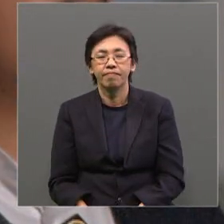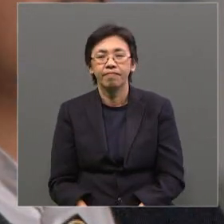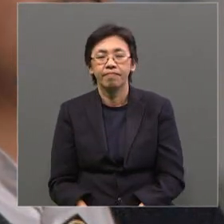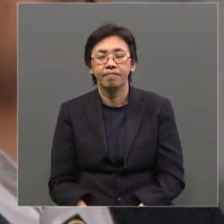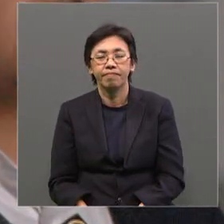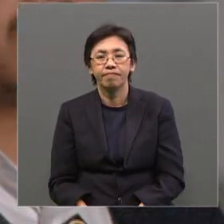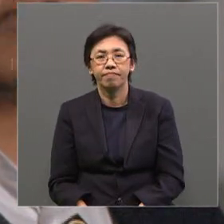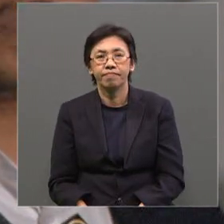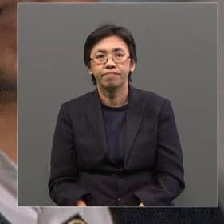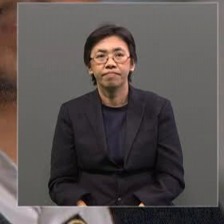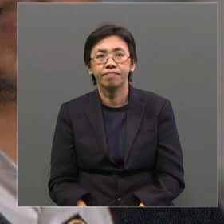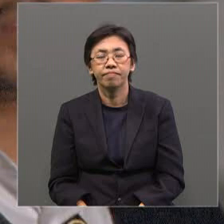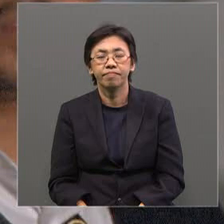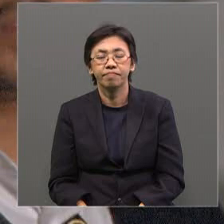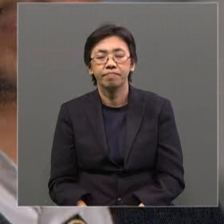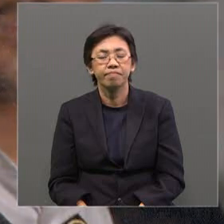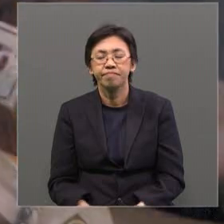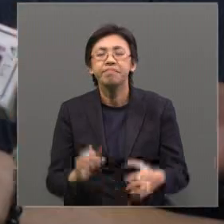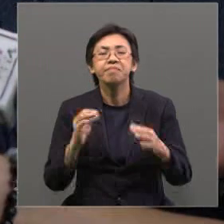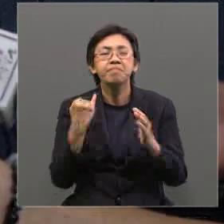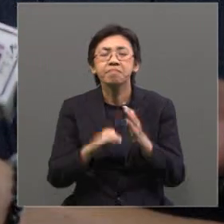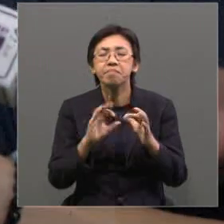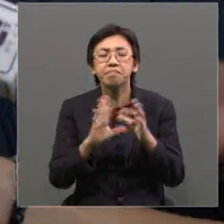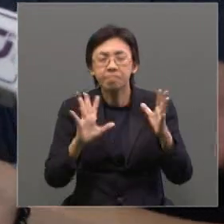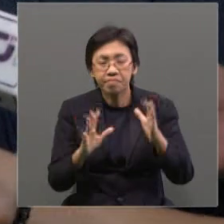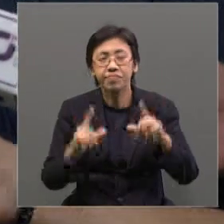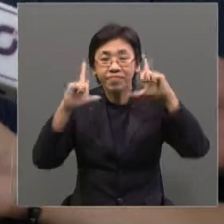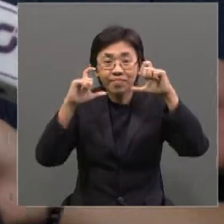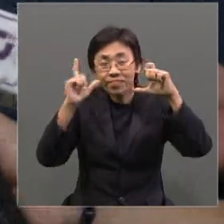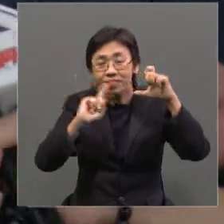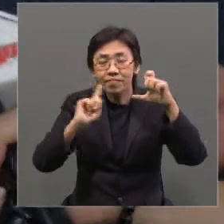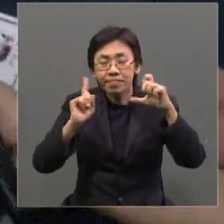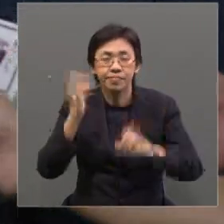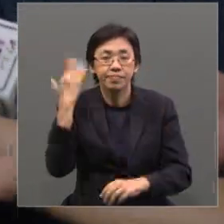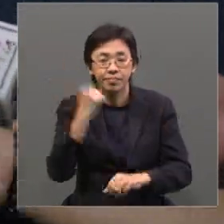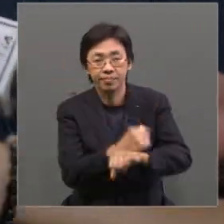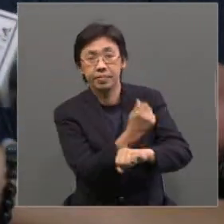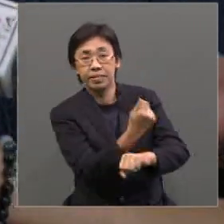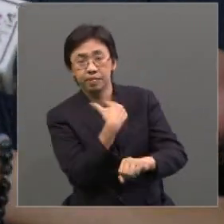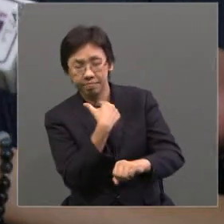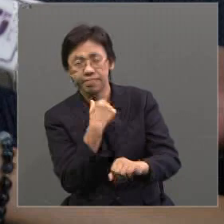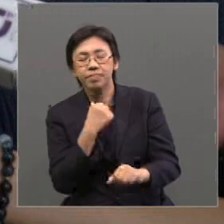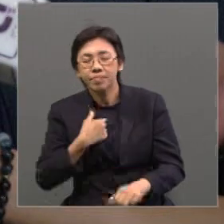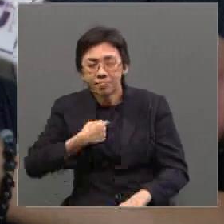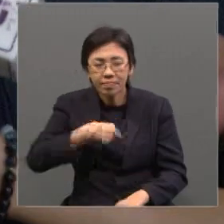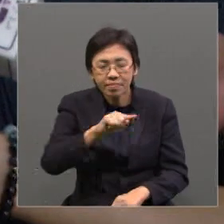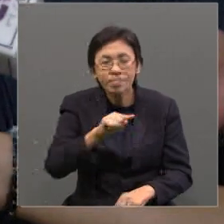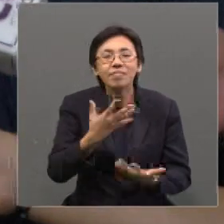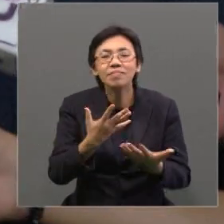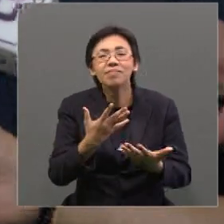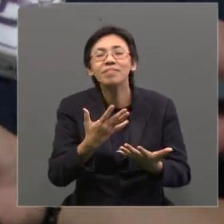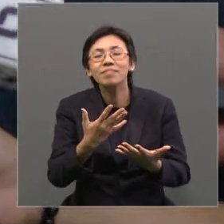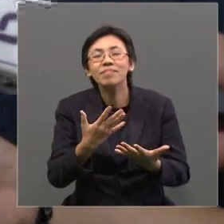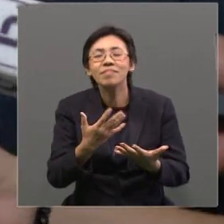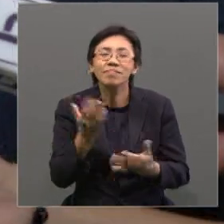อน คุณฟิล์มก็ยืนยันแบบนี้นะครับว่าไม่ได้เกี่ยวข้องส่วนที่มีรูปถ่ายเนี่ยเพราะว่าเขาเคยจ้างให้คุณฟิล์มไปงานซูเปอร์คาร์